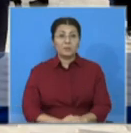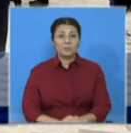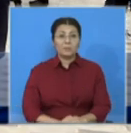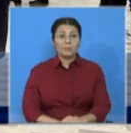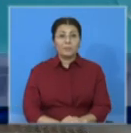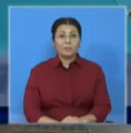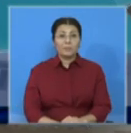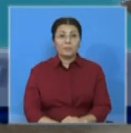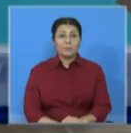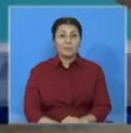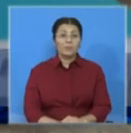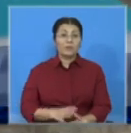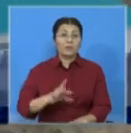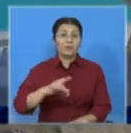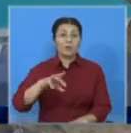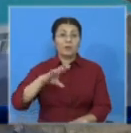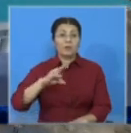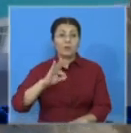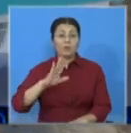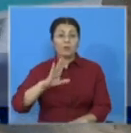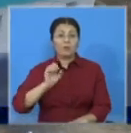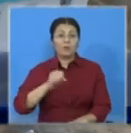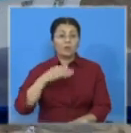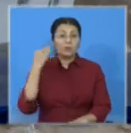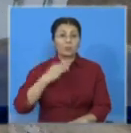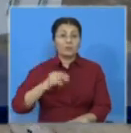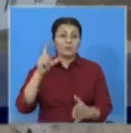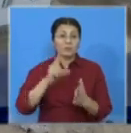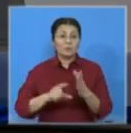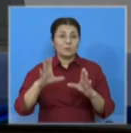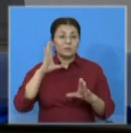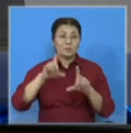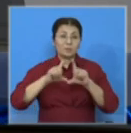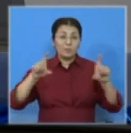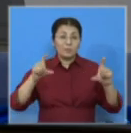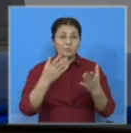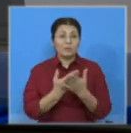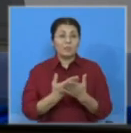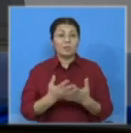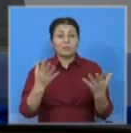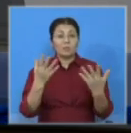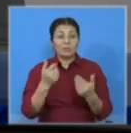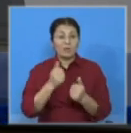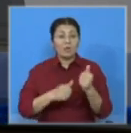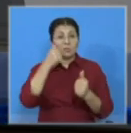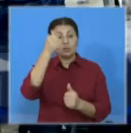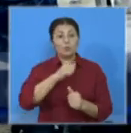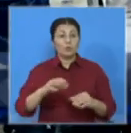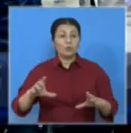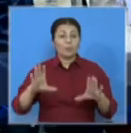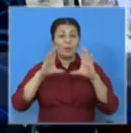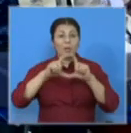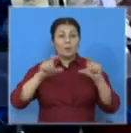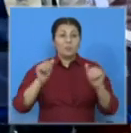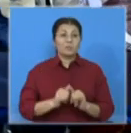Алланың нұры жаусын. Родниковкадағы мешіт Ақтөбе облысындағы 70-ші мешіт. Діни құлшылық үйінің саны жылдан жылға көбейіп келеді.